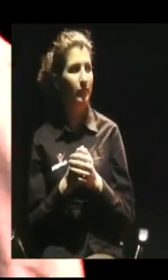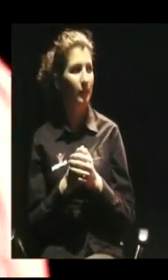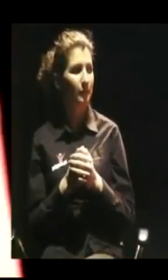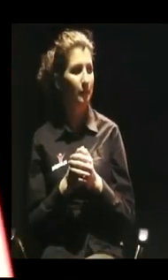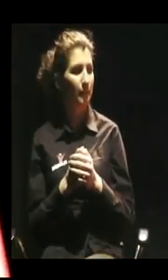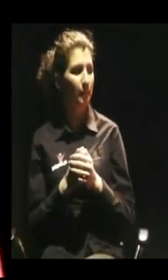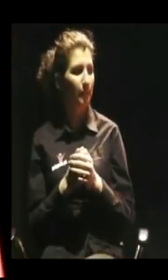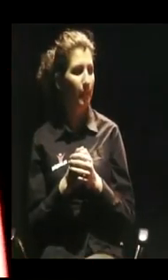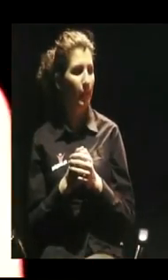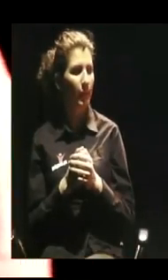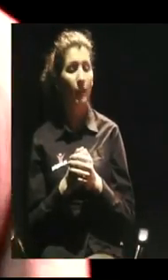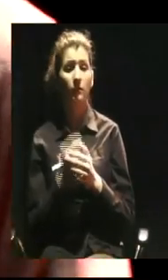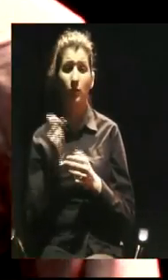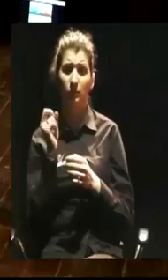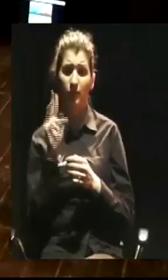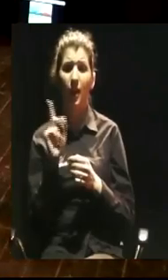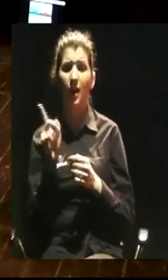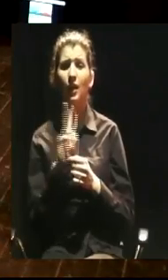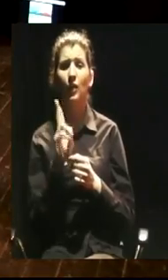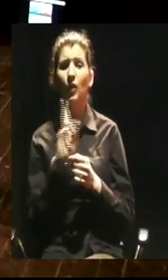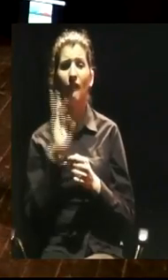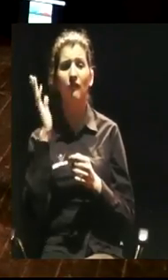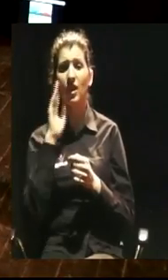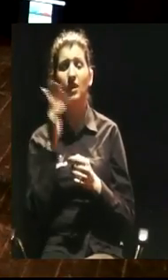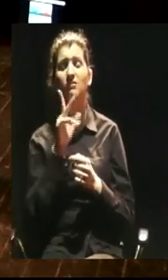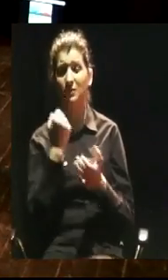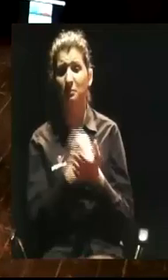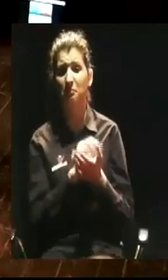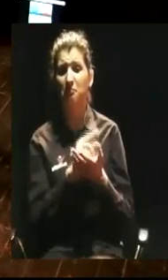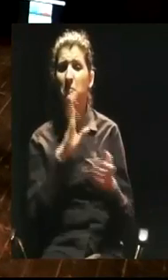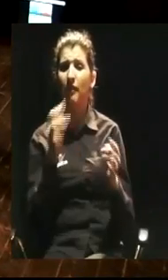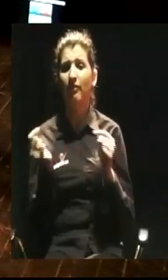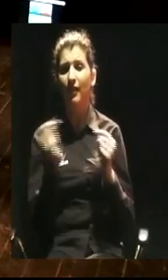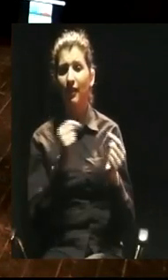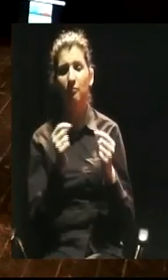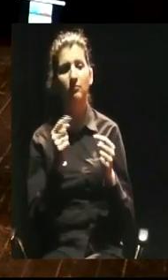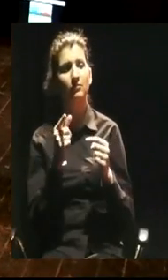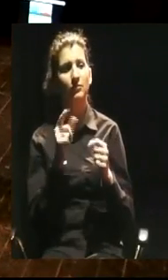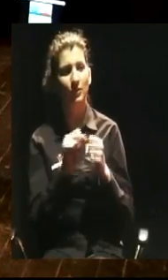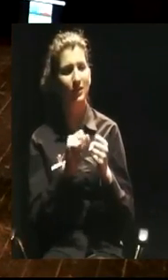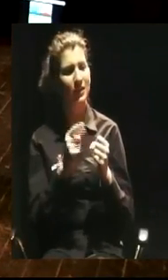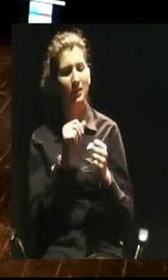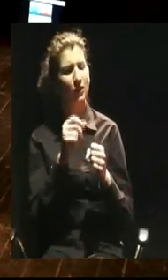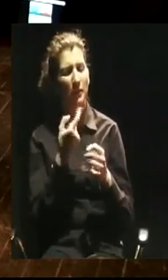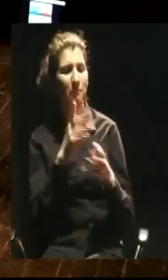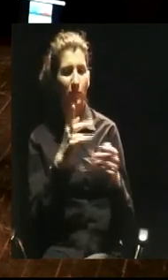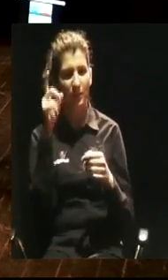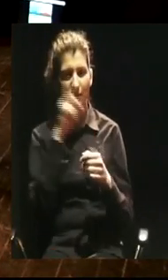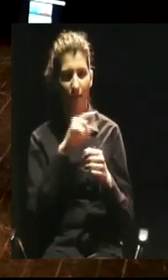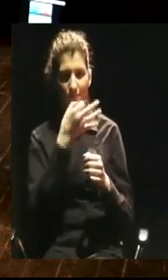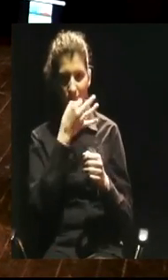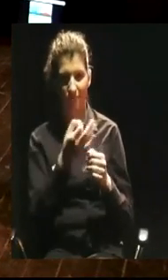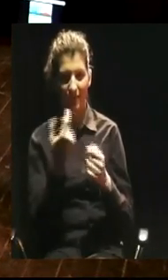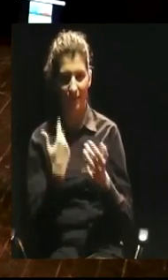ale kto wie, czy ten dylemat, czy też ta alternatywa nie jest fałszywie postawiona, bo